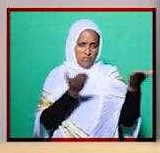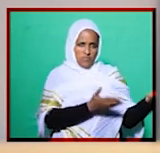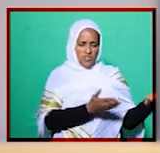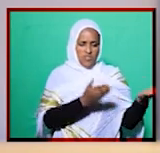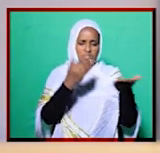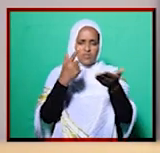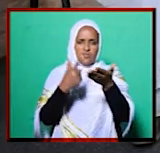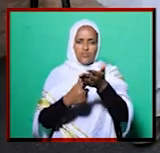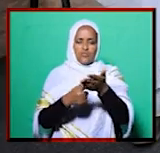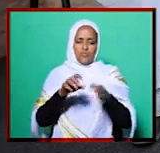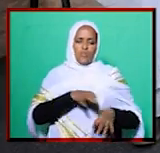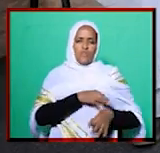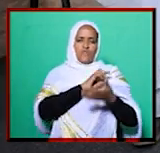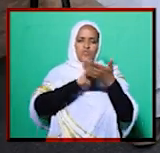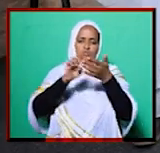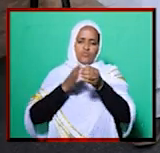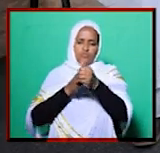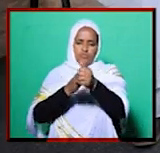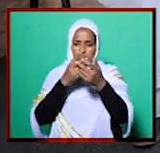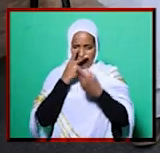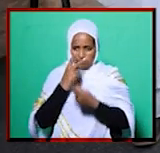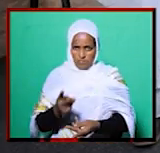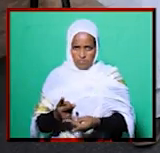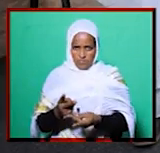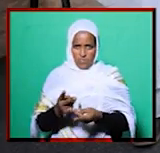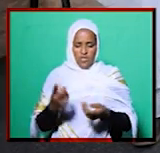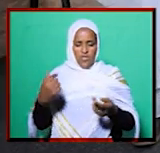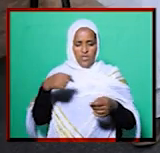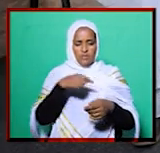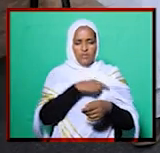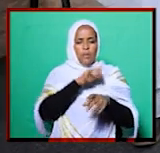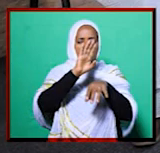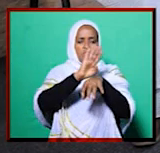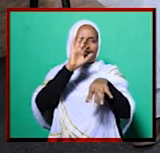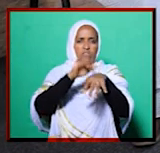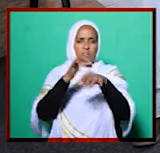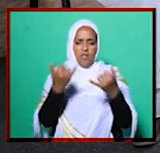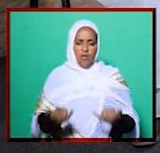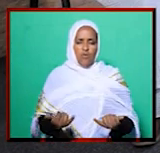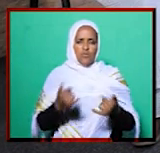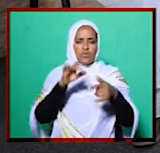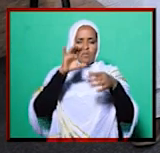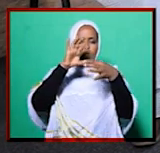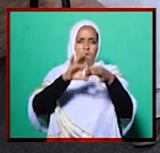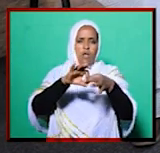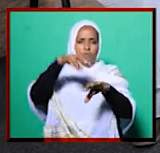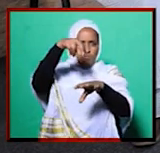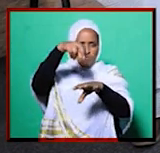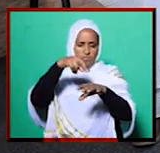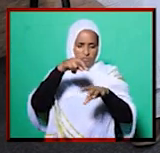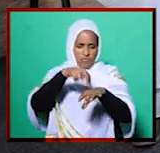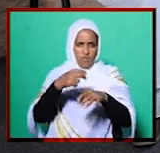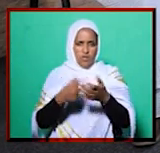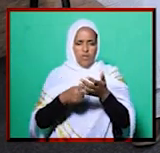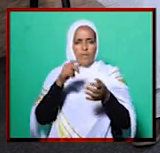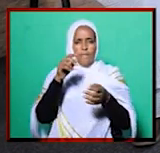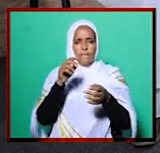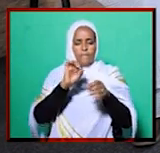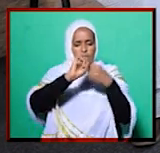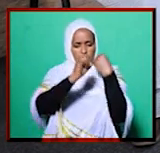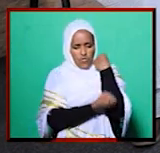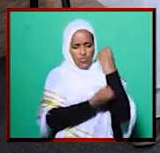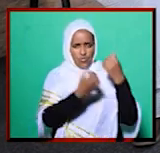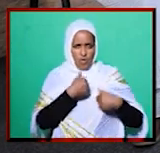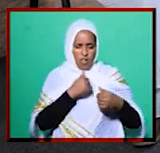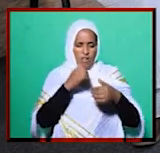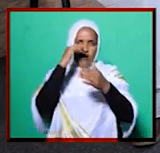ደግሞ በሚገባ መርምሮ ሱባኤ ገብቶ ውሎ አድሮ የመንፈስ ቅዱስ ሐሳብ እንዲሆን አስቦ አቅርቦ ቢፈጸም